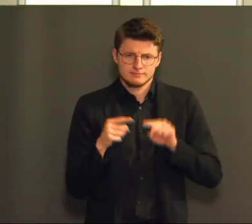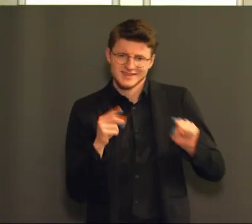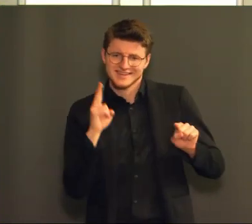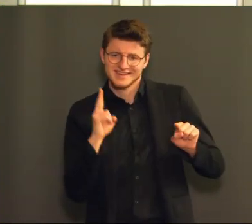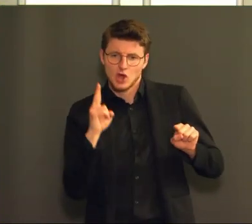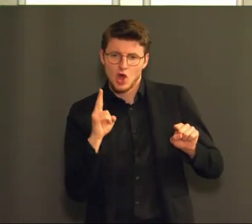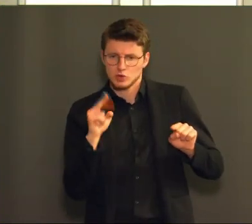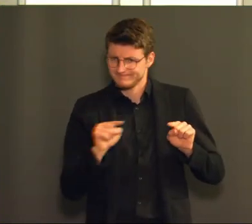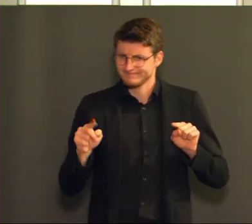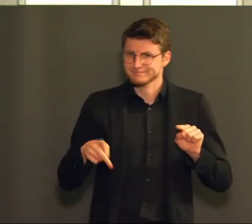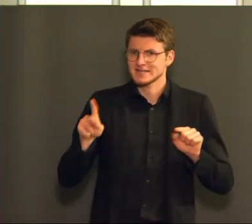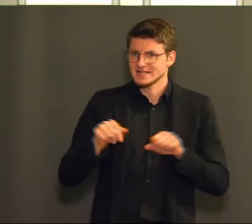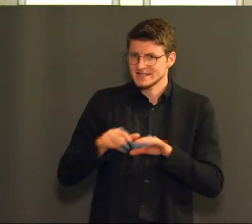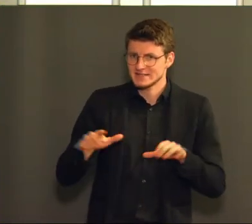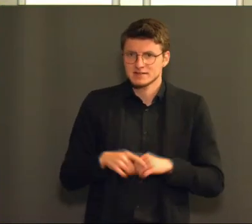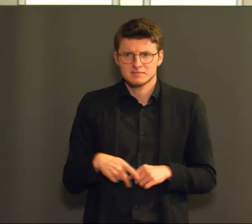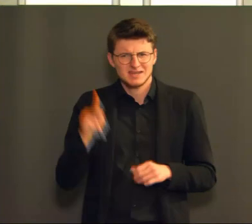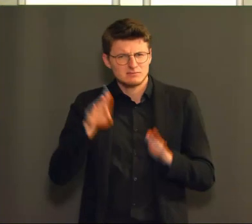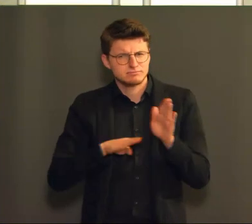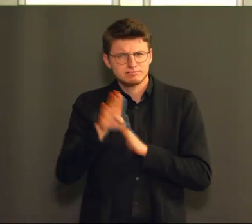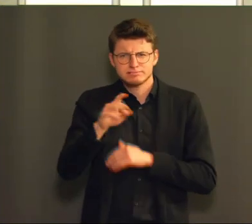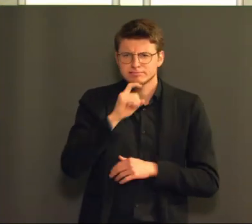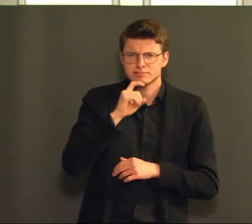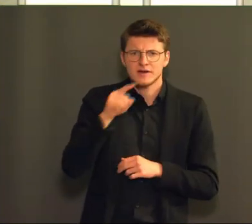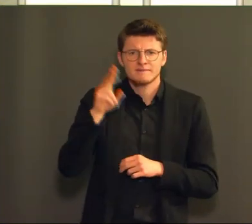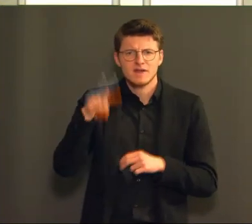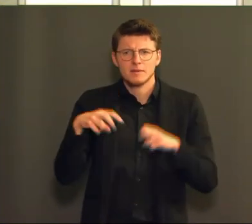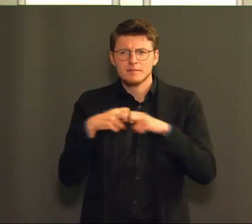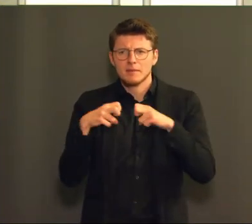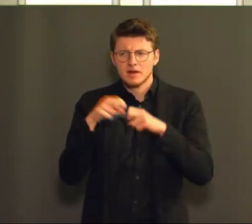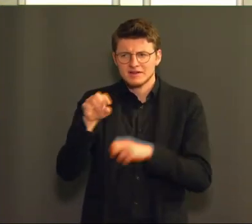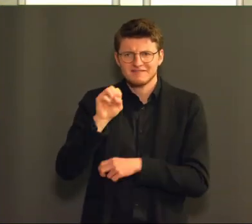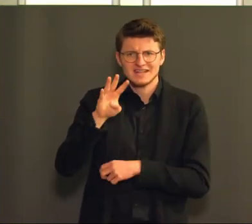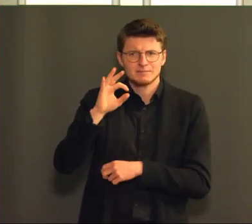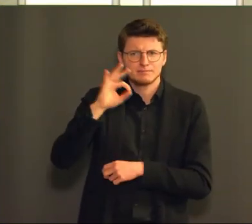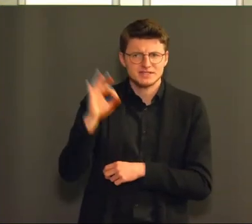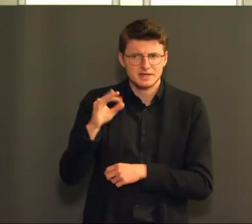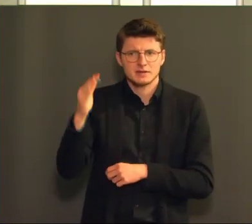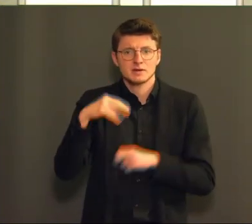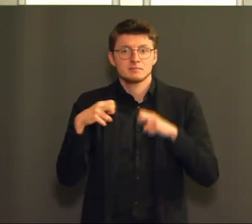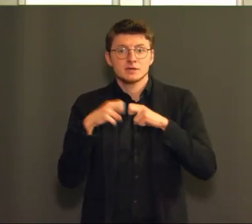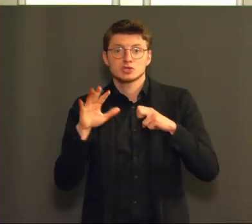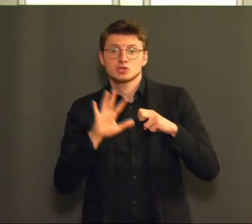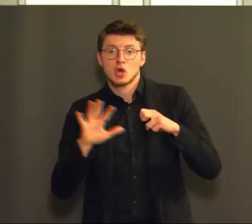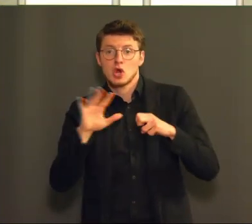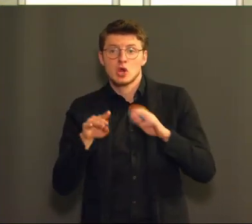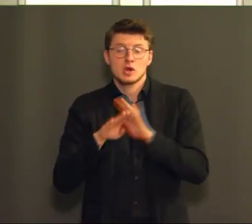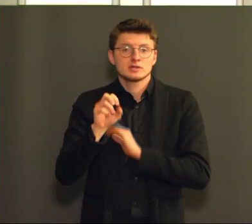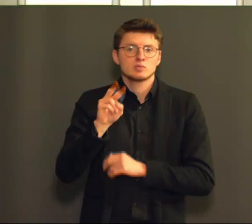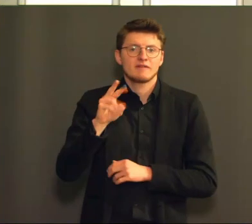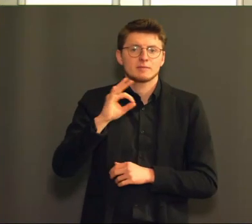in Vlaams-Brabant, plus 14%, het Brussels hoofdstedelijk gewest, plus 12%, en